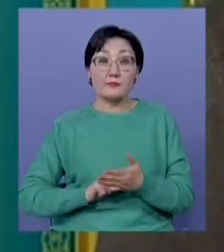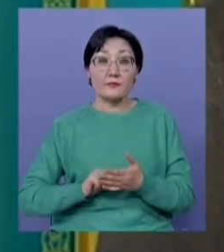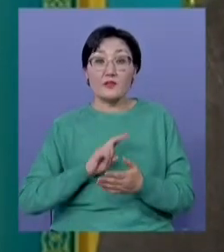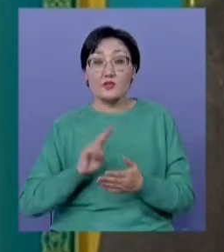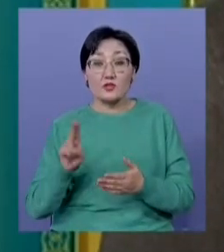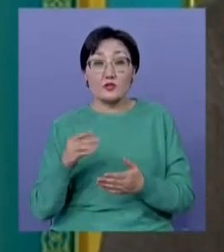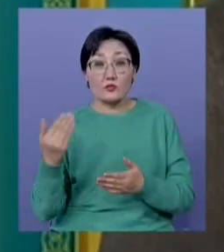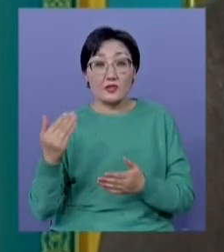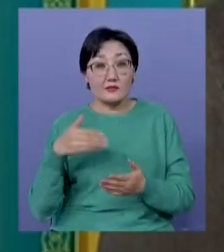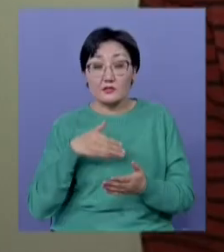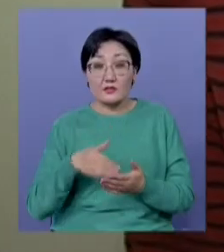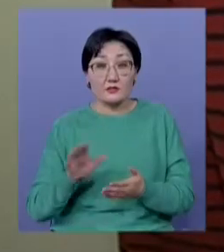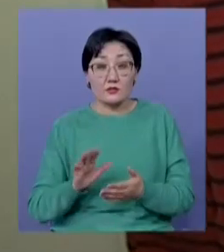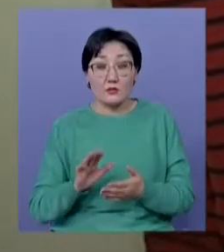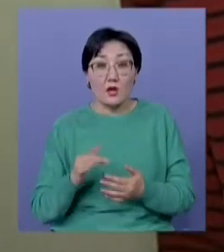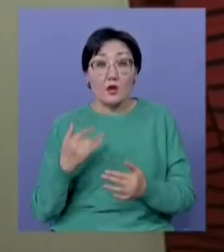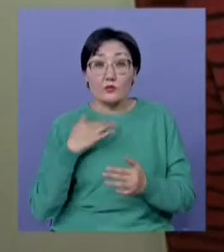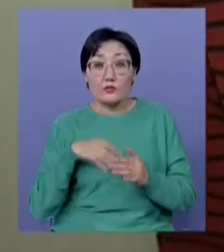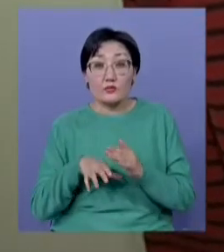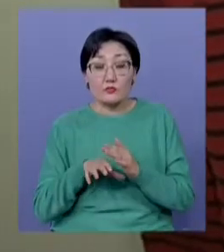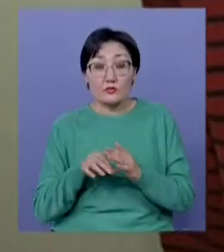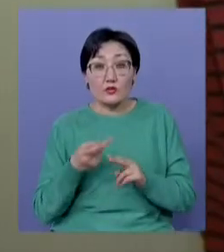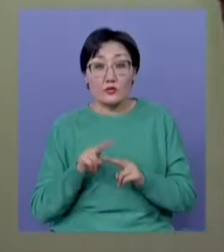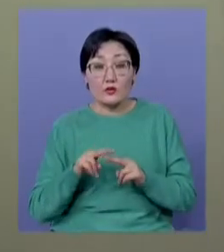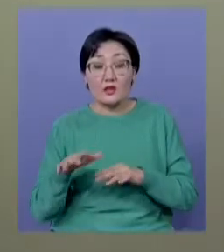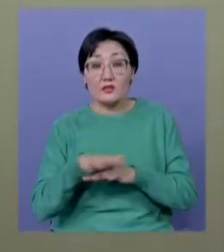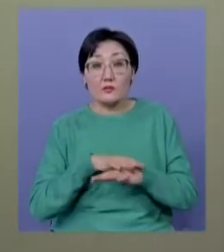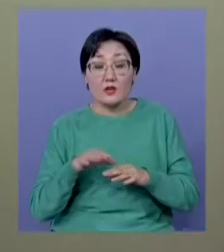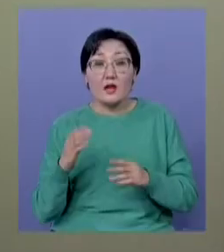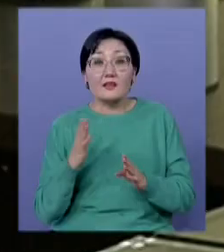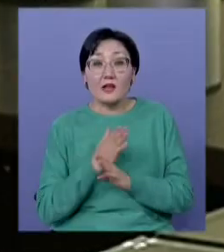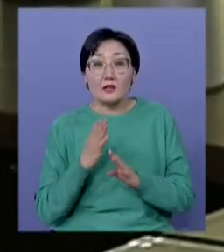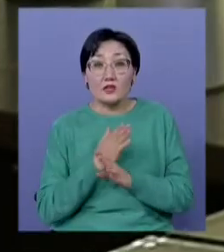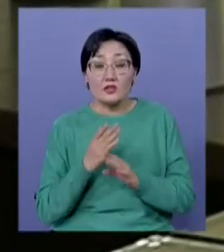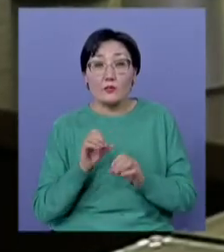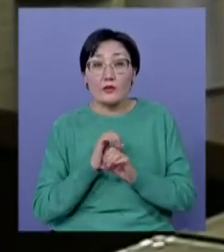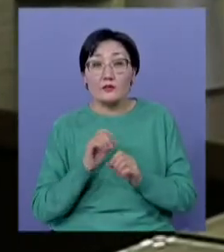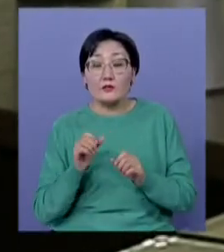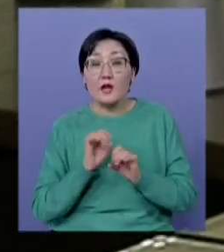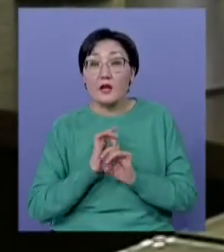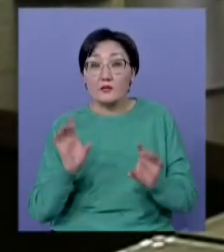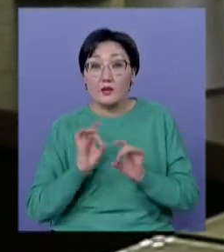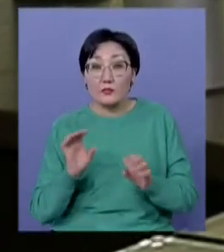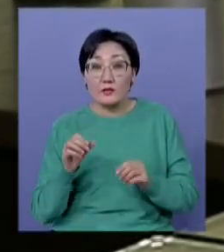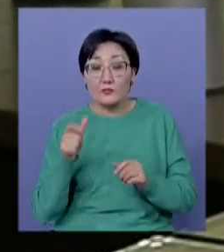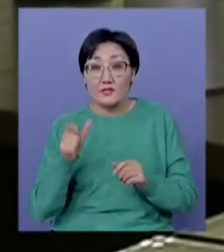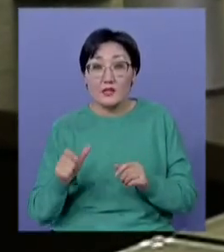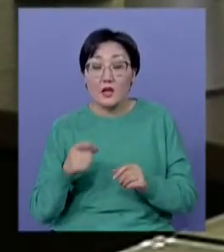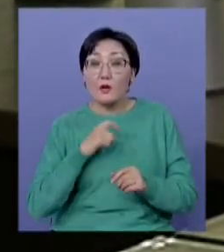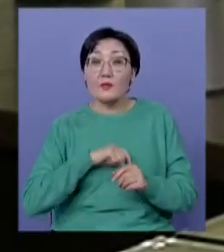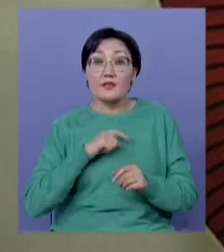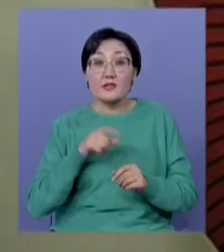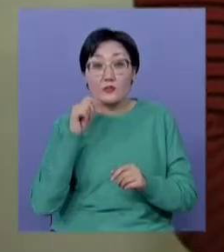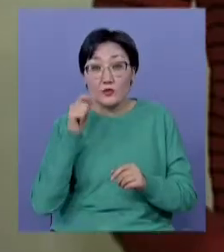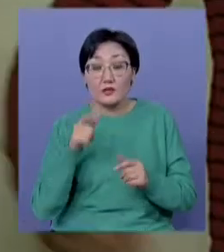ешкім олардың бас тартып отқан жоқ. Көптің ішінен суырылып, дүйімелге тағдыр жайлы жасырмай айтуға жасқанбаған қайсар мінезді